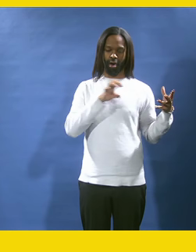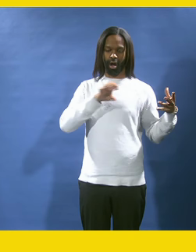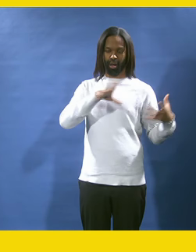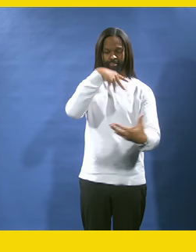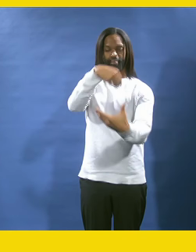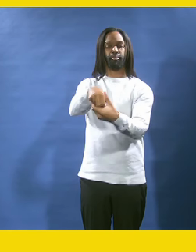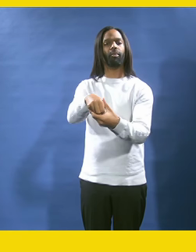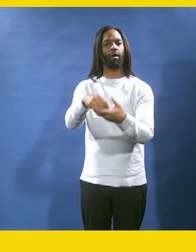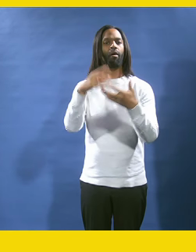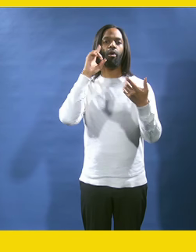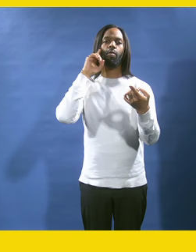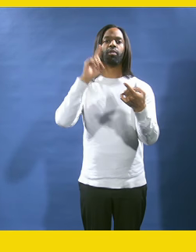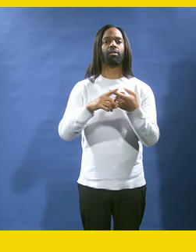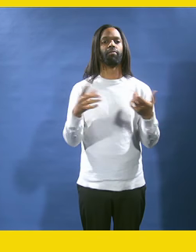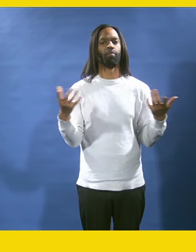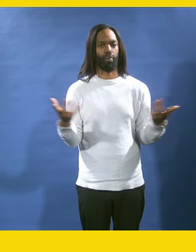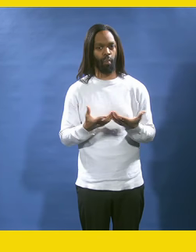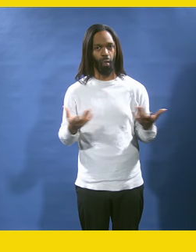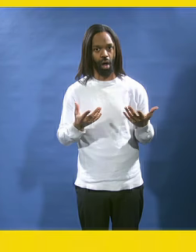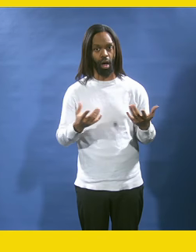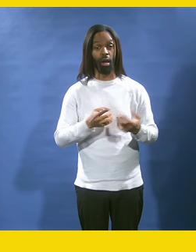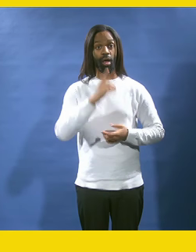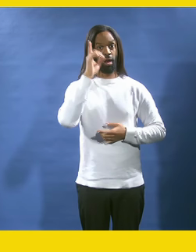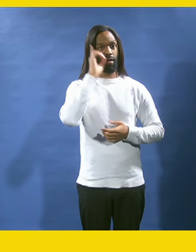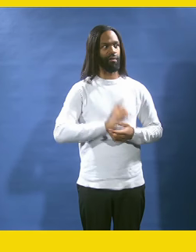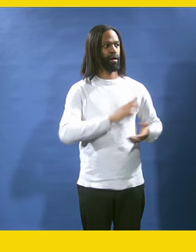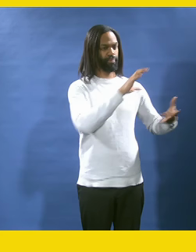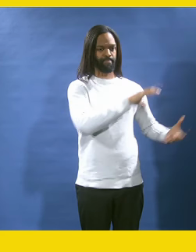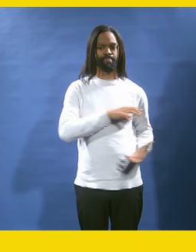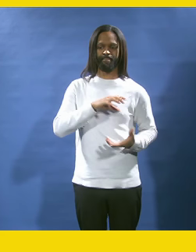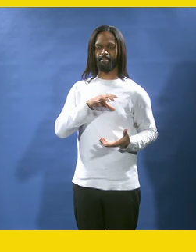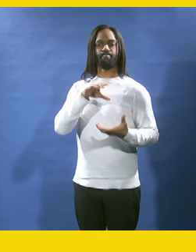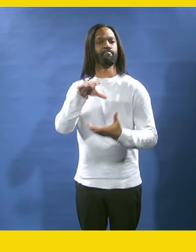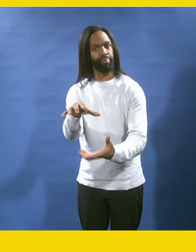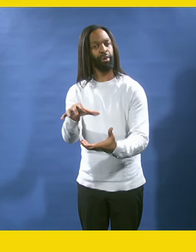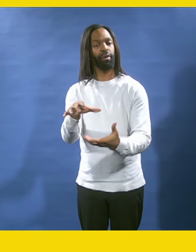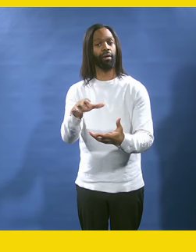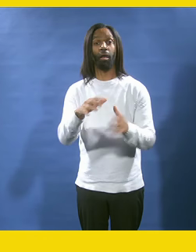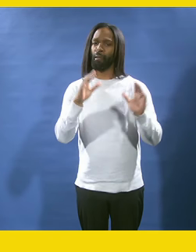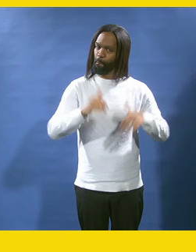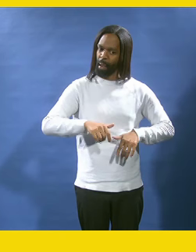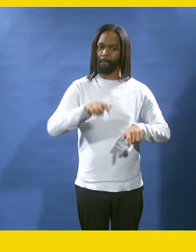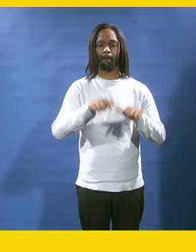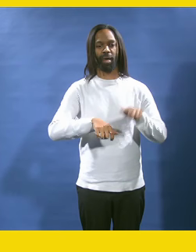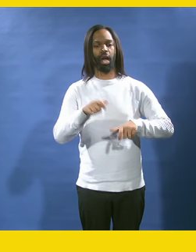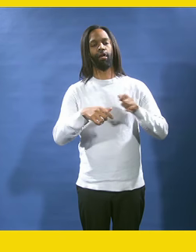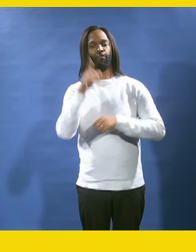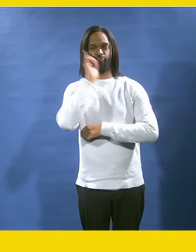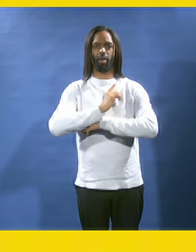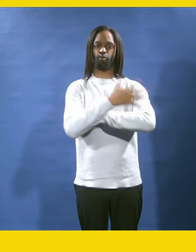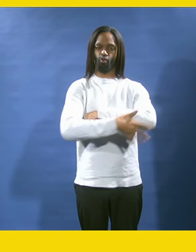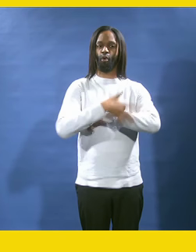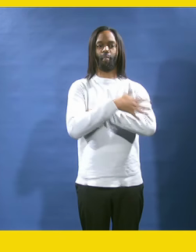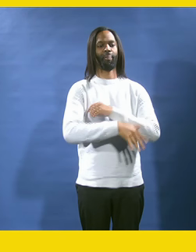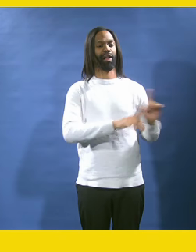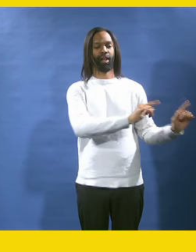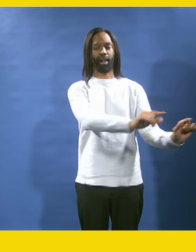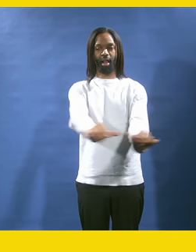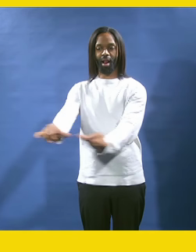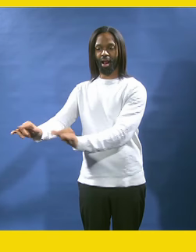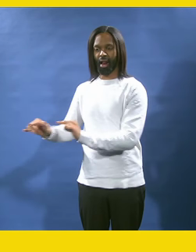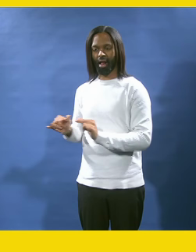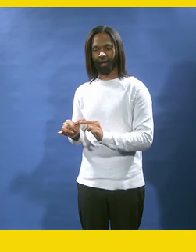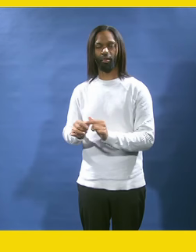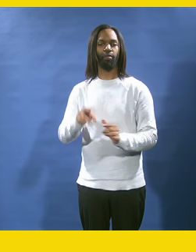de toutes les femmes, y compris celles qui vivent en milieu rural. Mais c'est aussi avec beaucoup d'humilité que j'aborde nos travaux